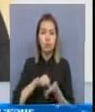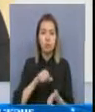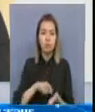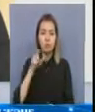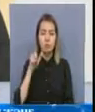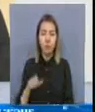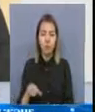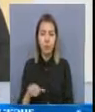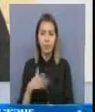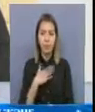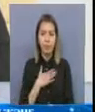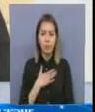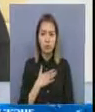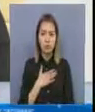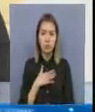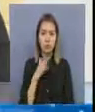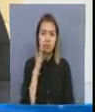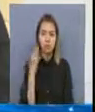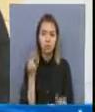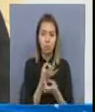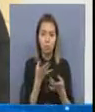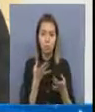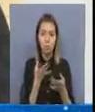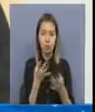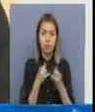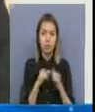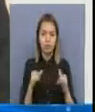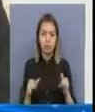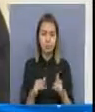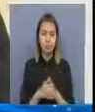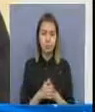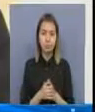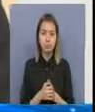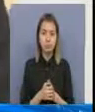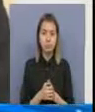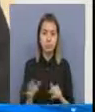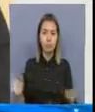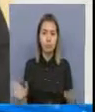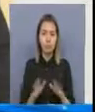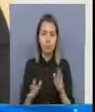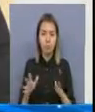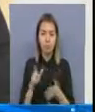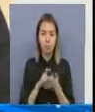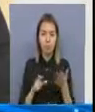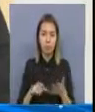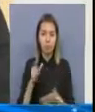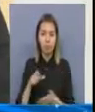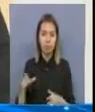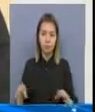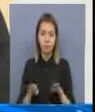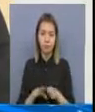ниет білдірген біздің осы ұлттық өнерімізді ұлықтап жүрген дәстүрлі әнші, күйші, термешілер